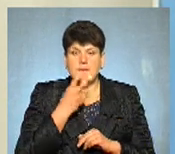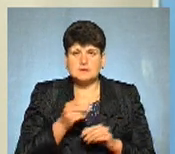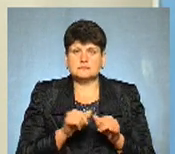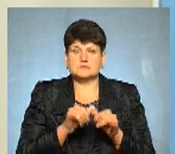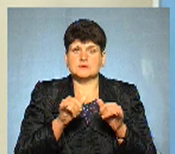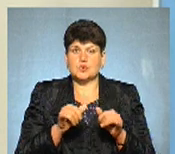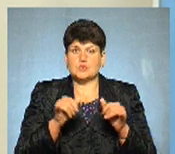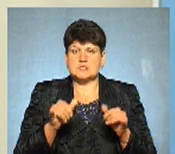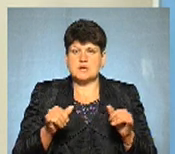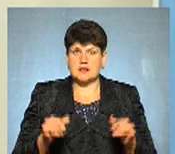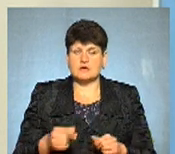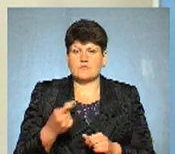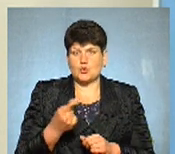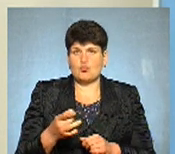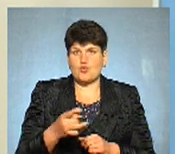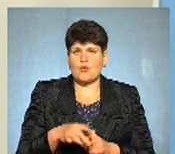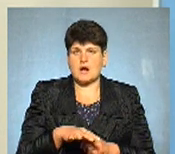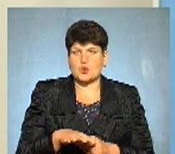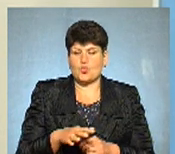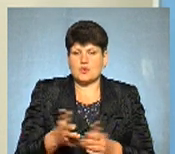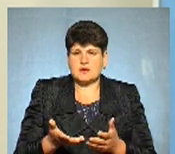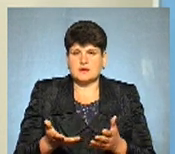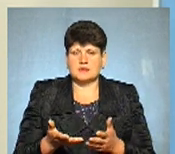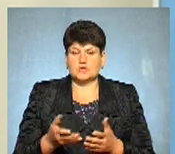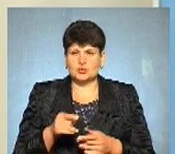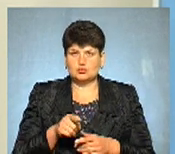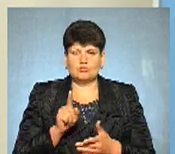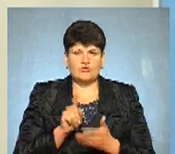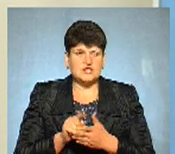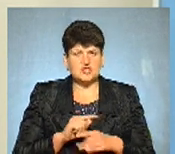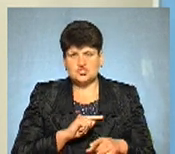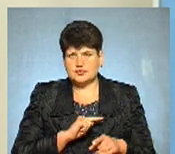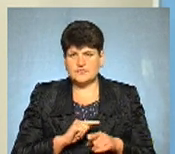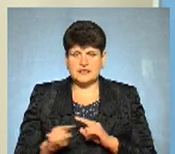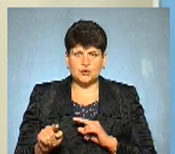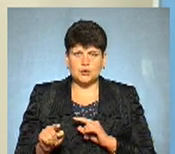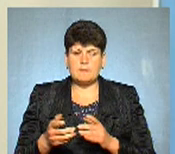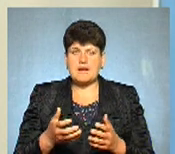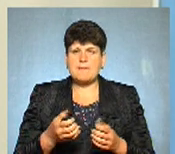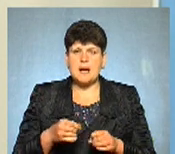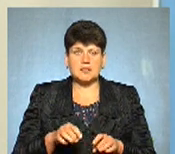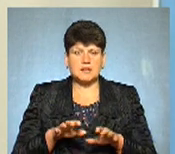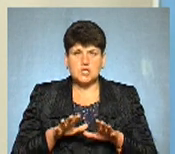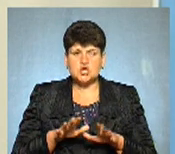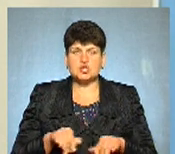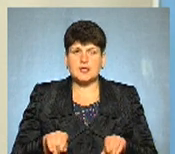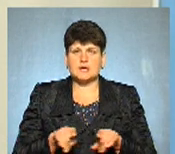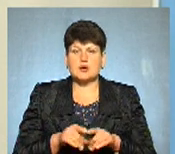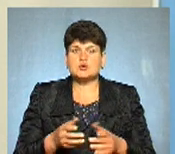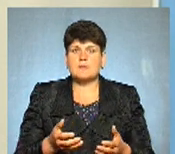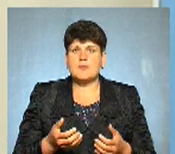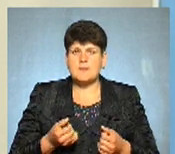зростання в одному з районів області, ми повинні тут швидко приймати рішення, а також